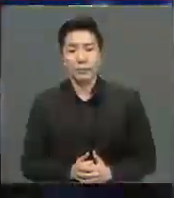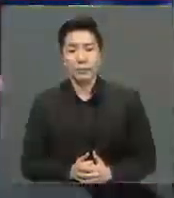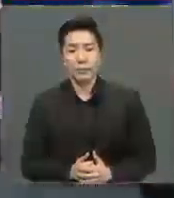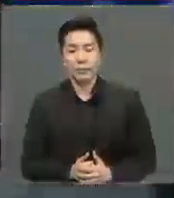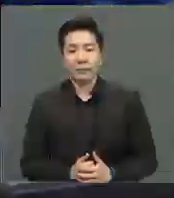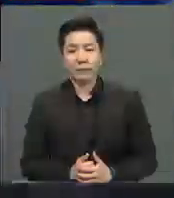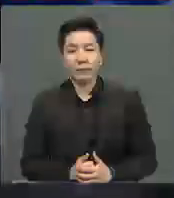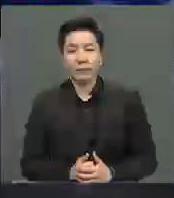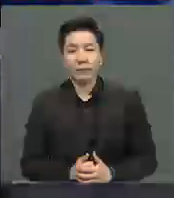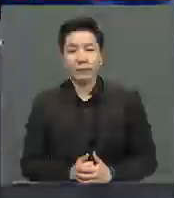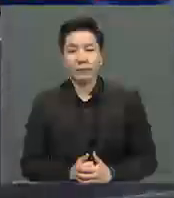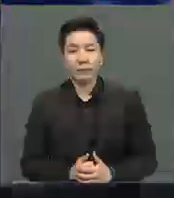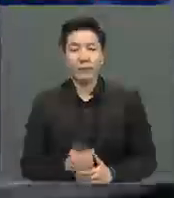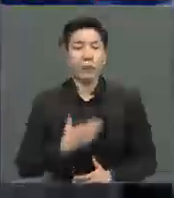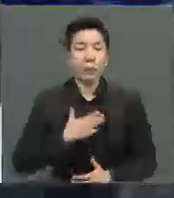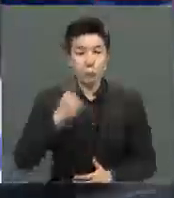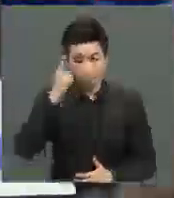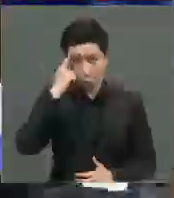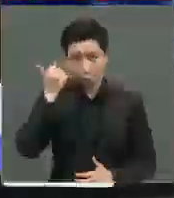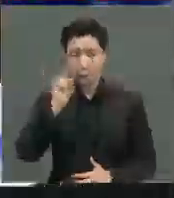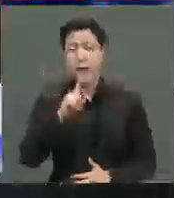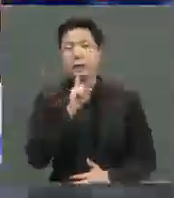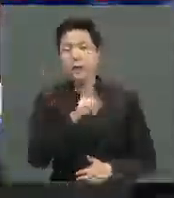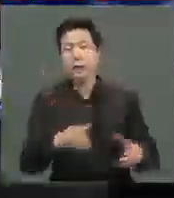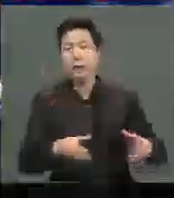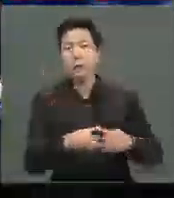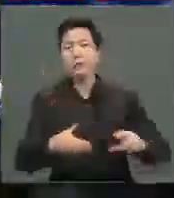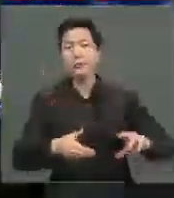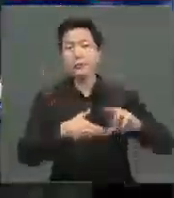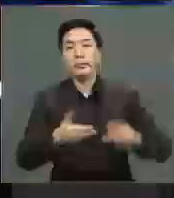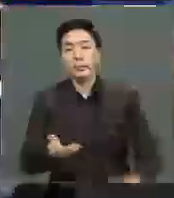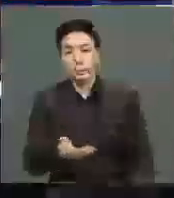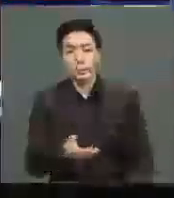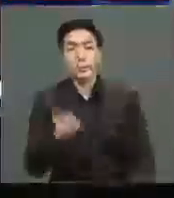ไม่ได้เปิดนาฬิกาครับผม มือถามคนในพักครับพี่ ท่านเป็นผู้ร่ว